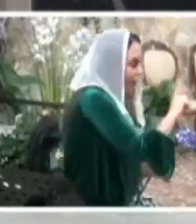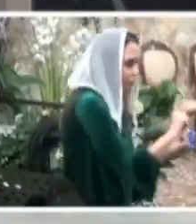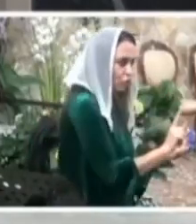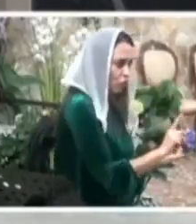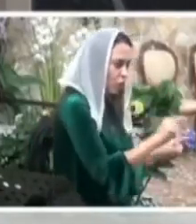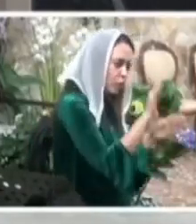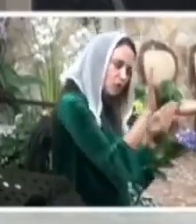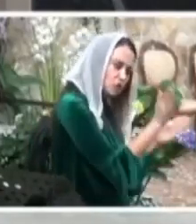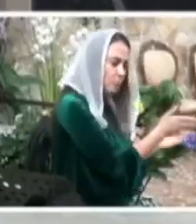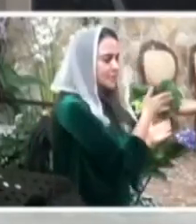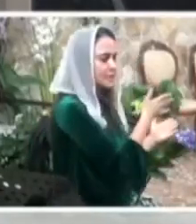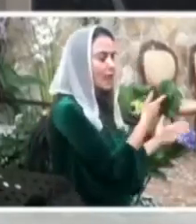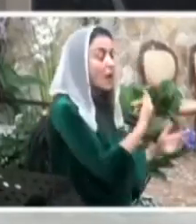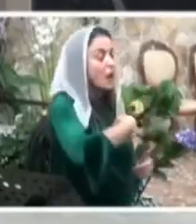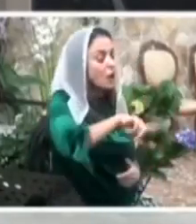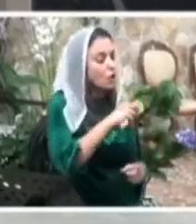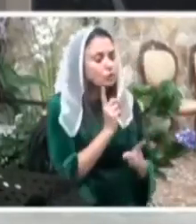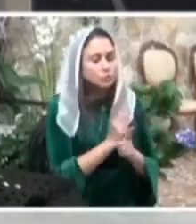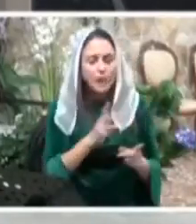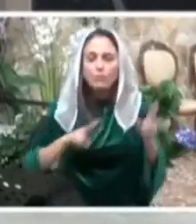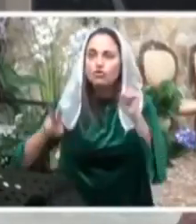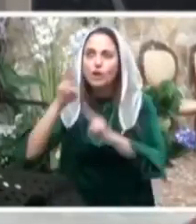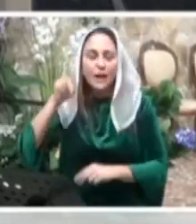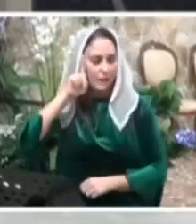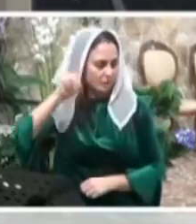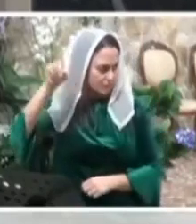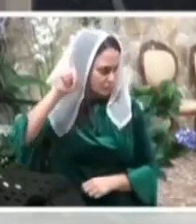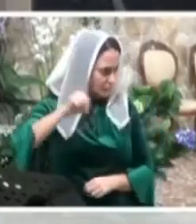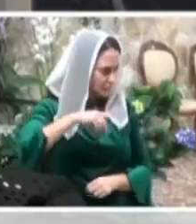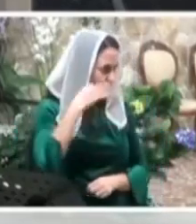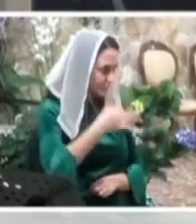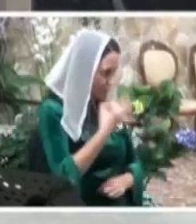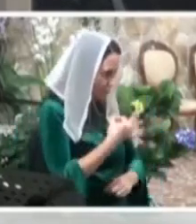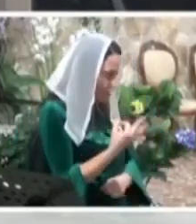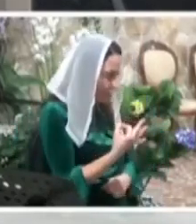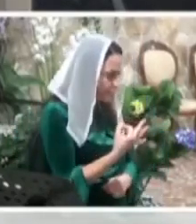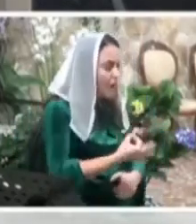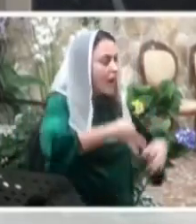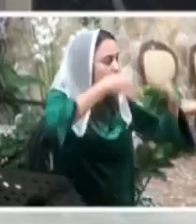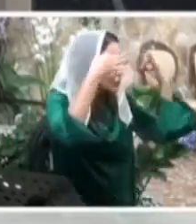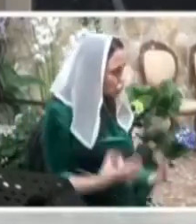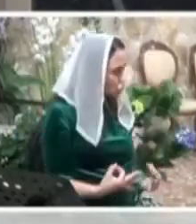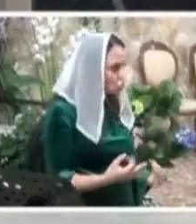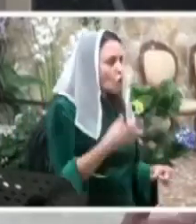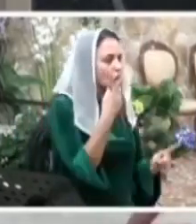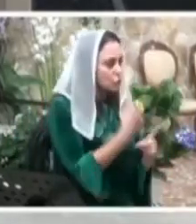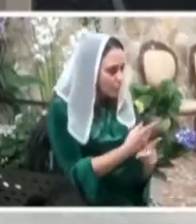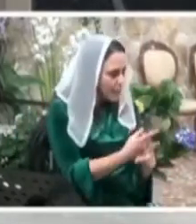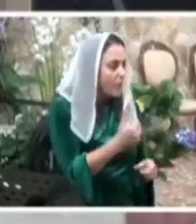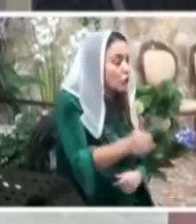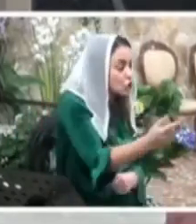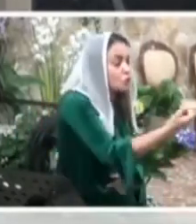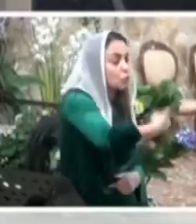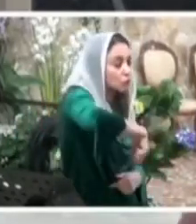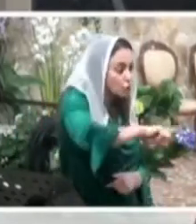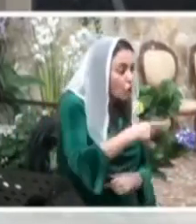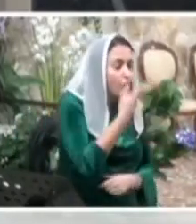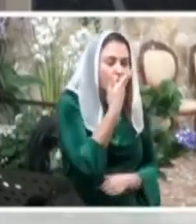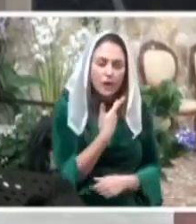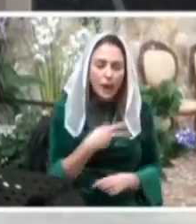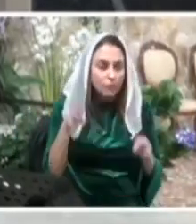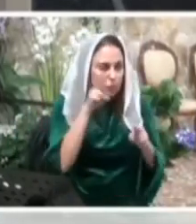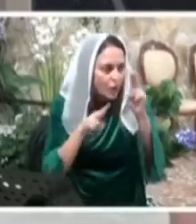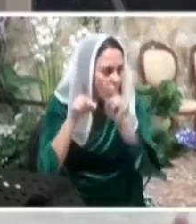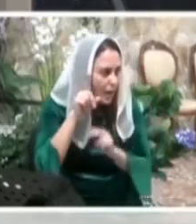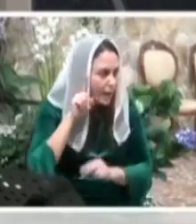guadagnare qualcosa di più, vendere l'anima mia. Cioè dobbiamo prendere la ferma decisione che noi vogliamo cercare